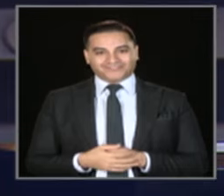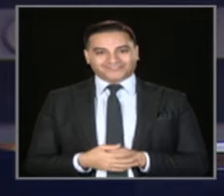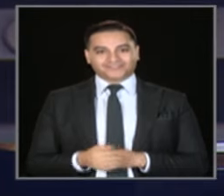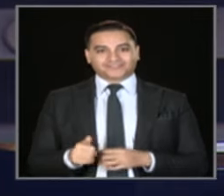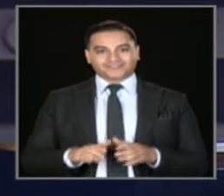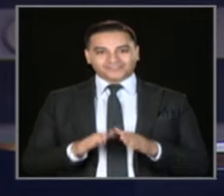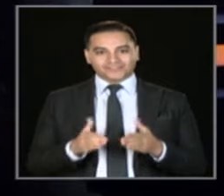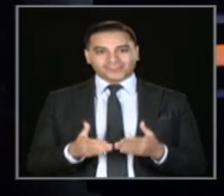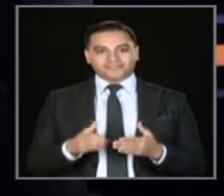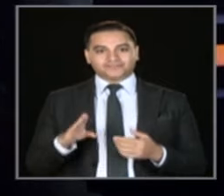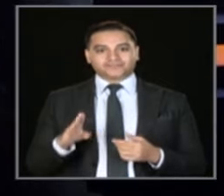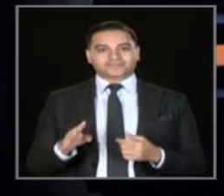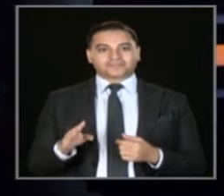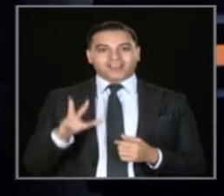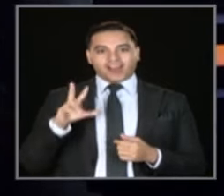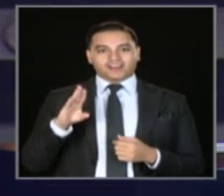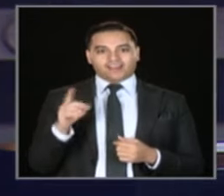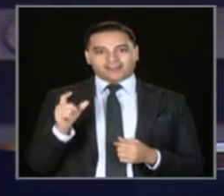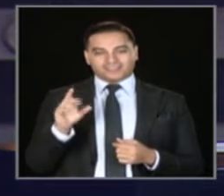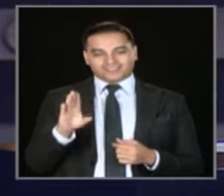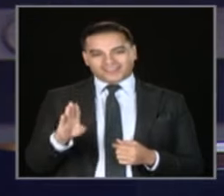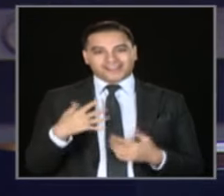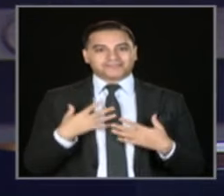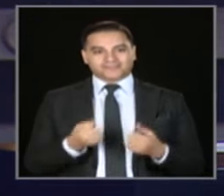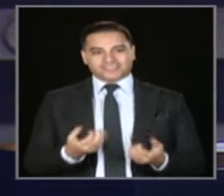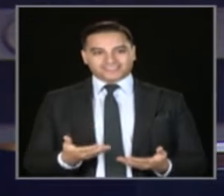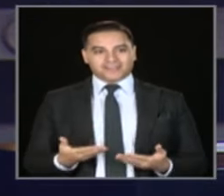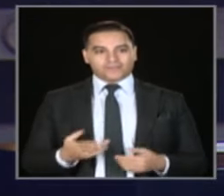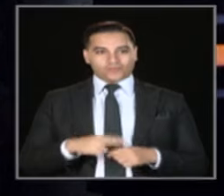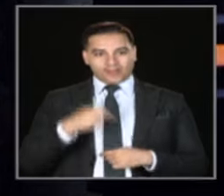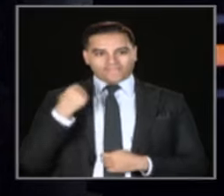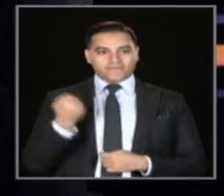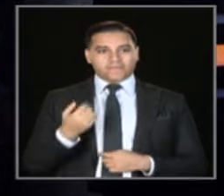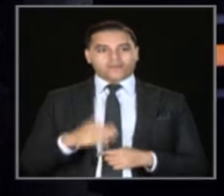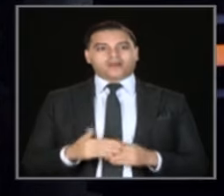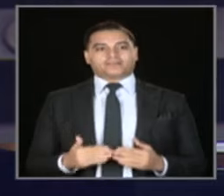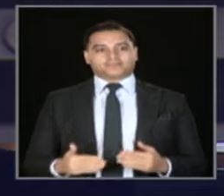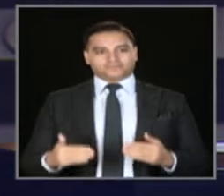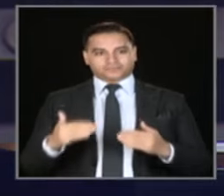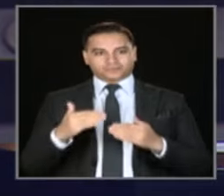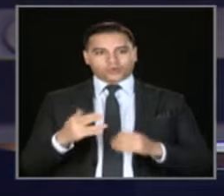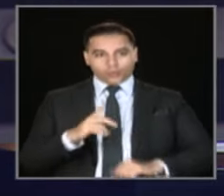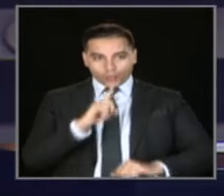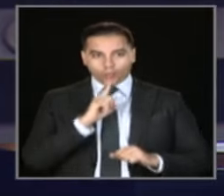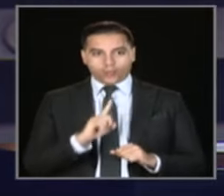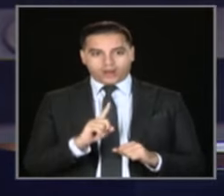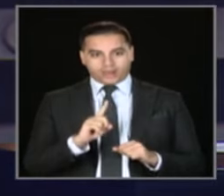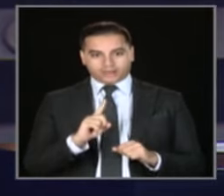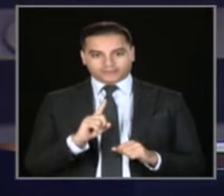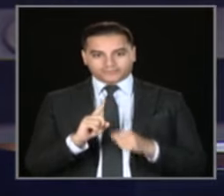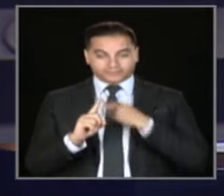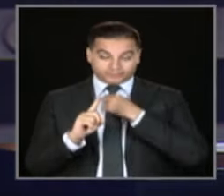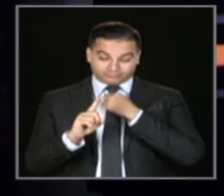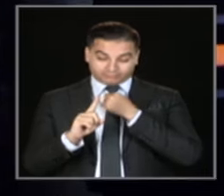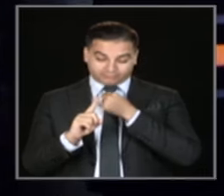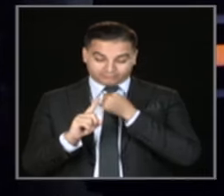فريق كرنك حمد لله على السلامة. السلام حضرتك. وألف مبروك صدارة المجموعة. الله يبارك فيك. ولكن دي مش حلوة.